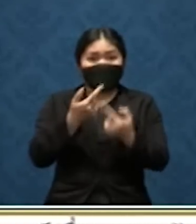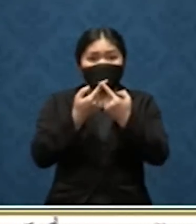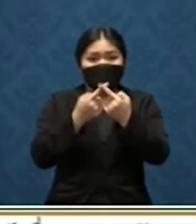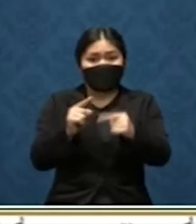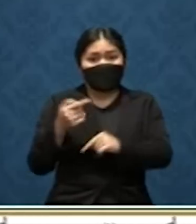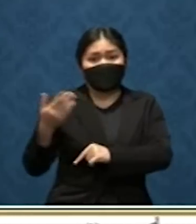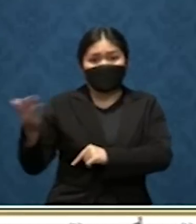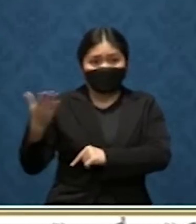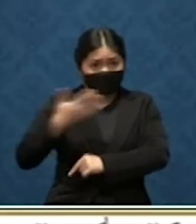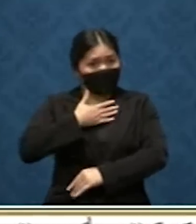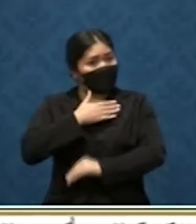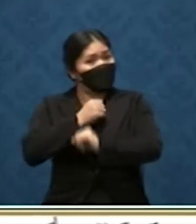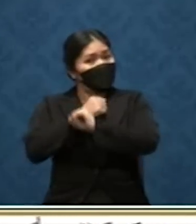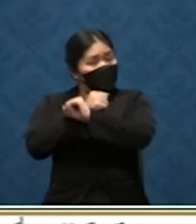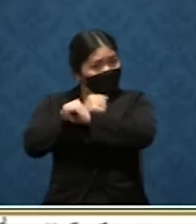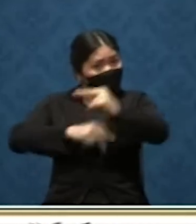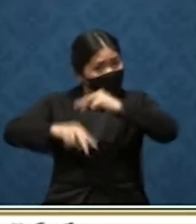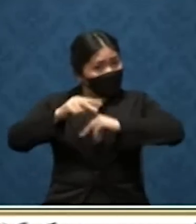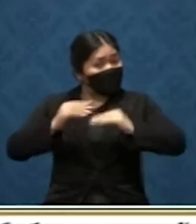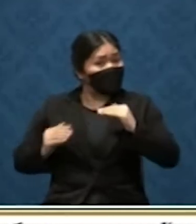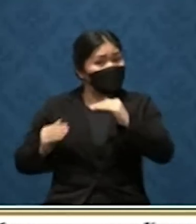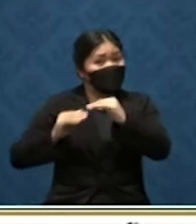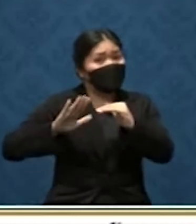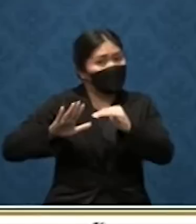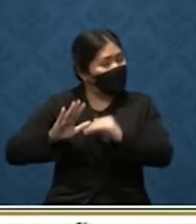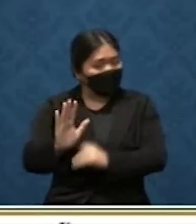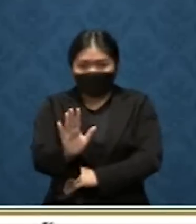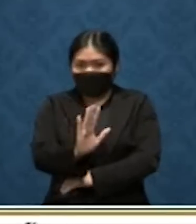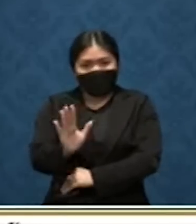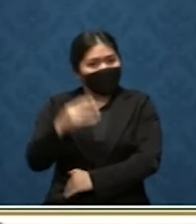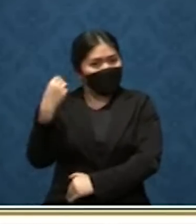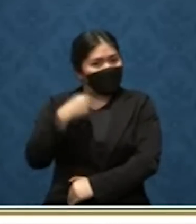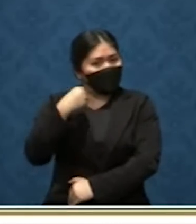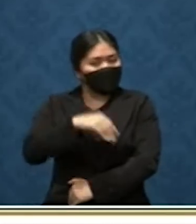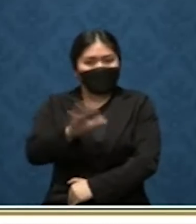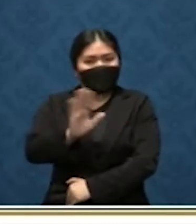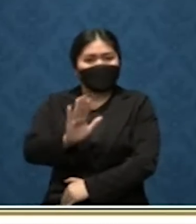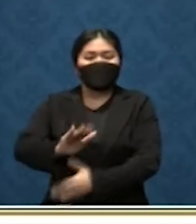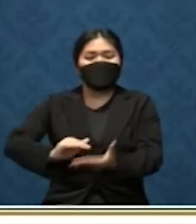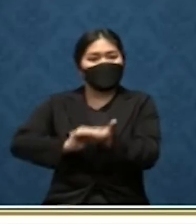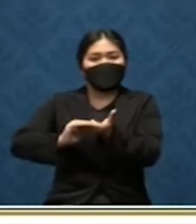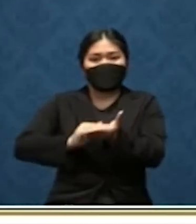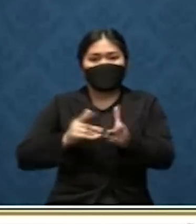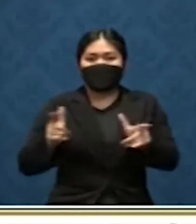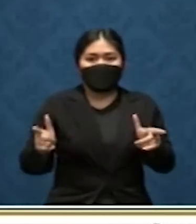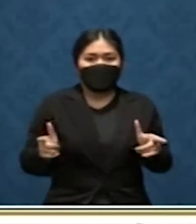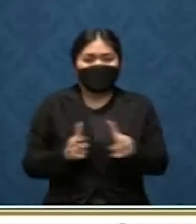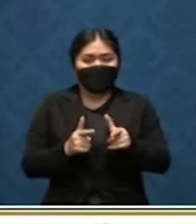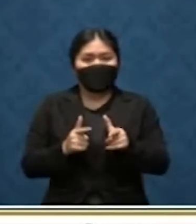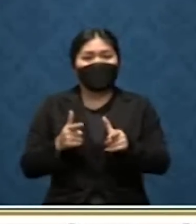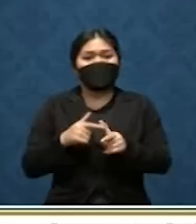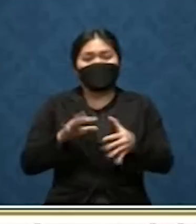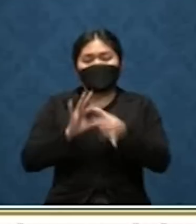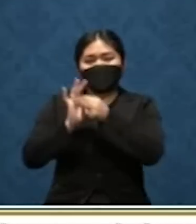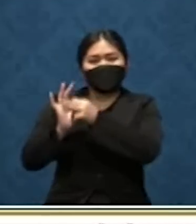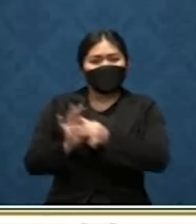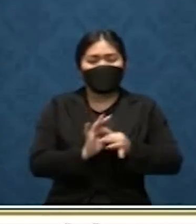สิบโร่ ...มัปบ้องสทยเทยเขานะครัมับ่อยมากนะครัฉนั้นขอคามกรวนาได้กระชับ maybeที่จะโยงถคนอื่น